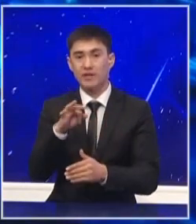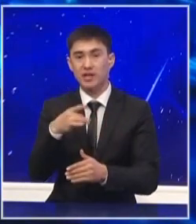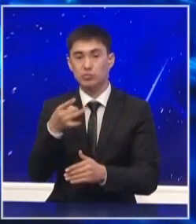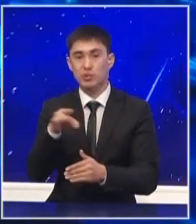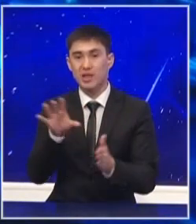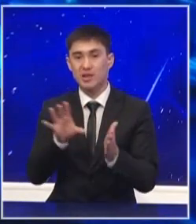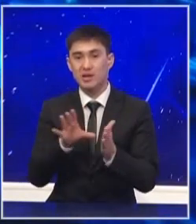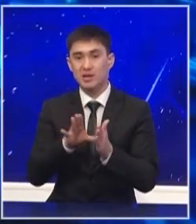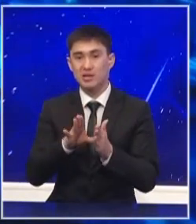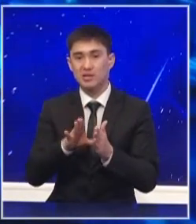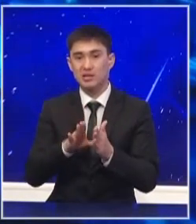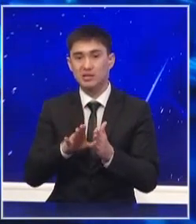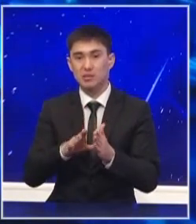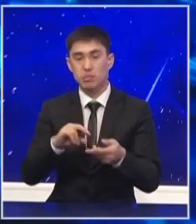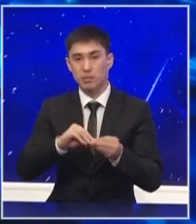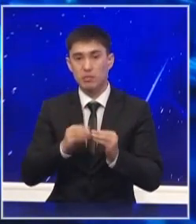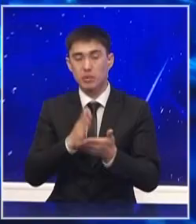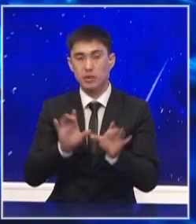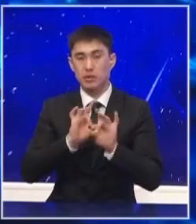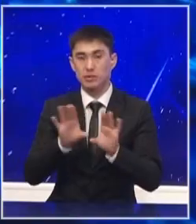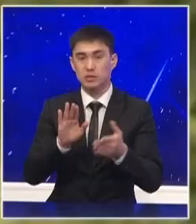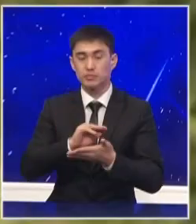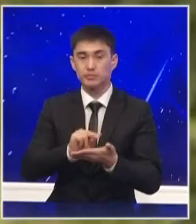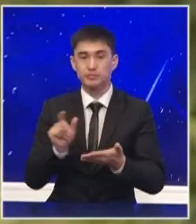энергетика дағдарысы жайлап алды. Кезек Жахан жаңалықтарында.